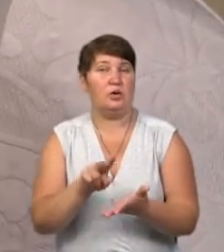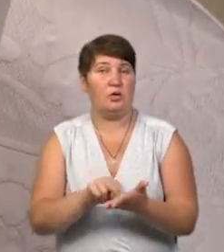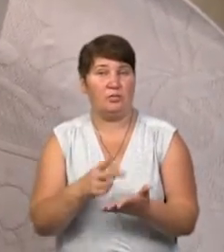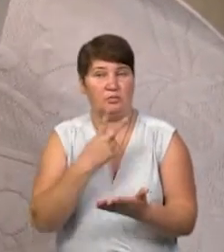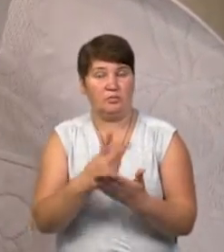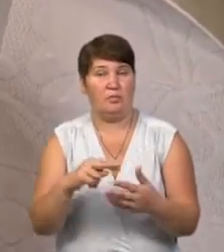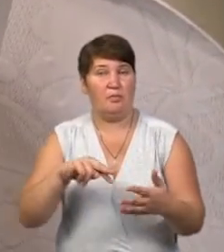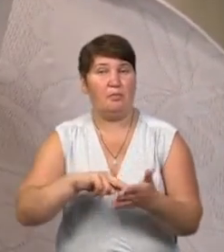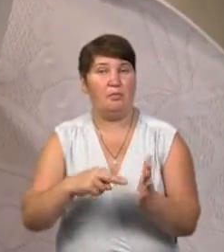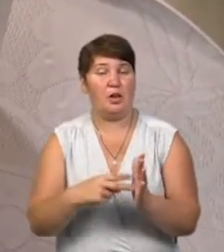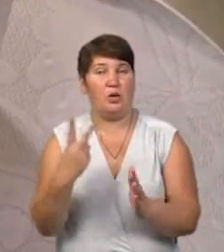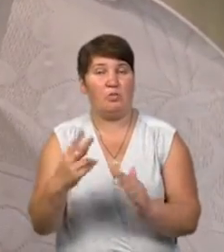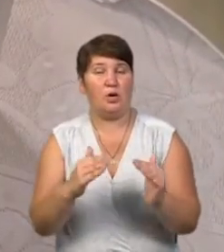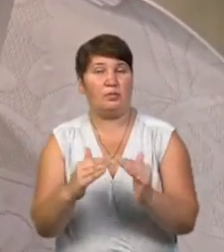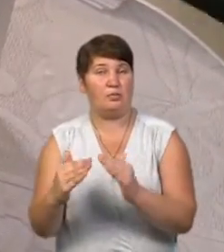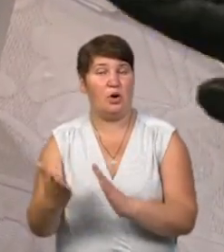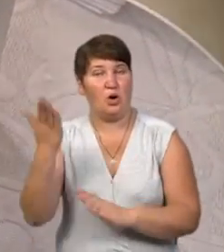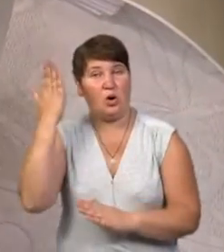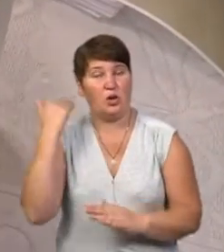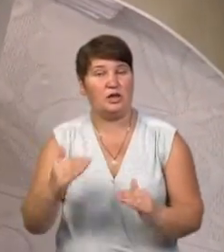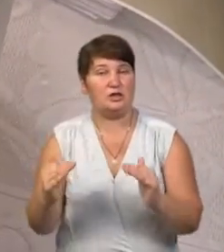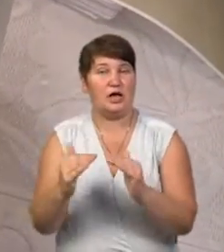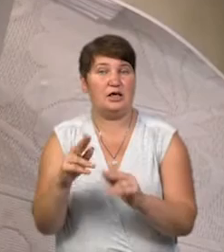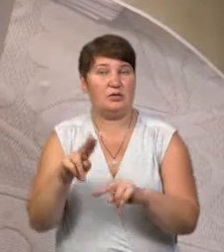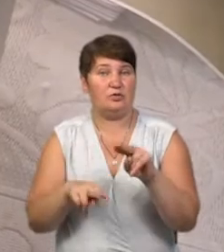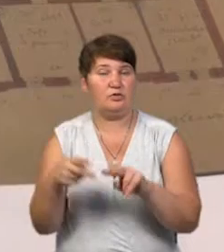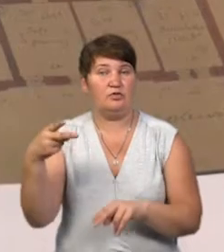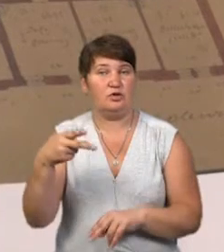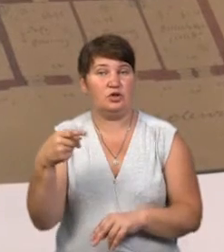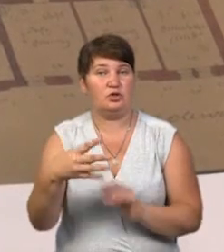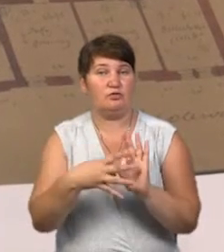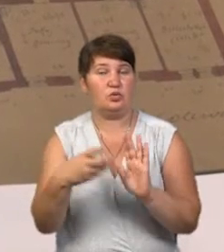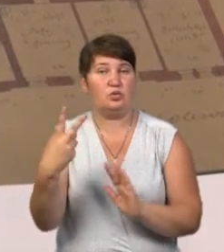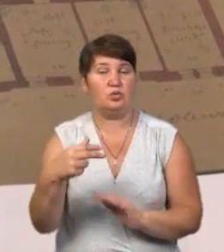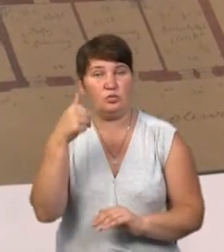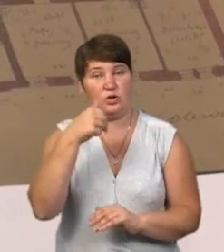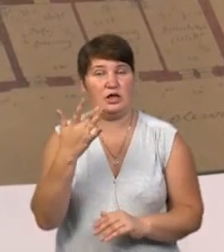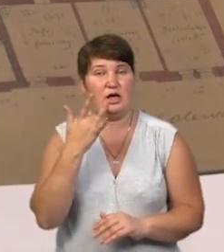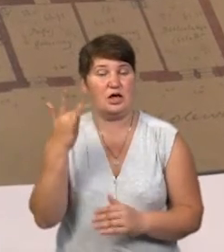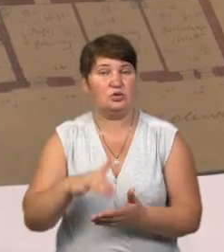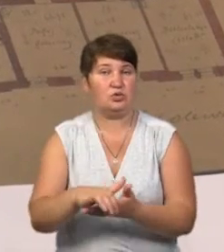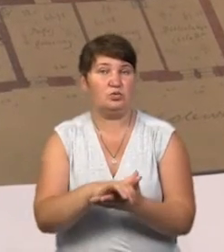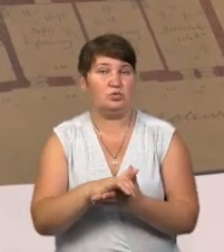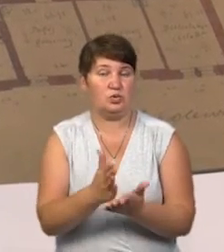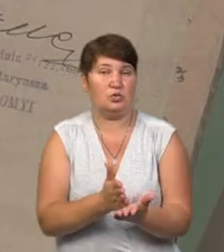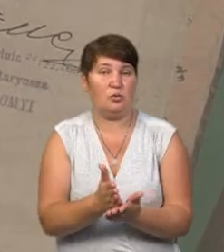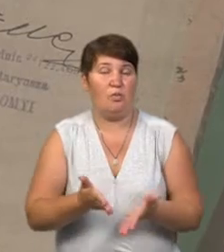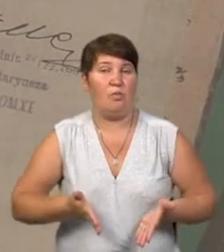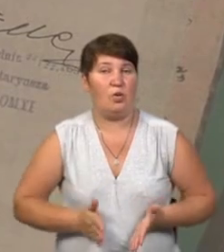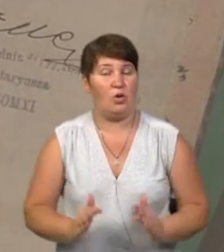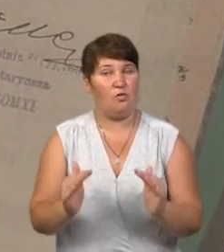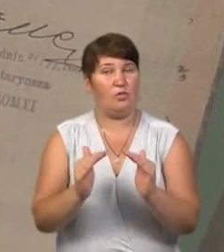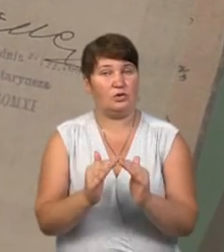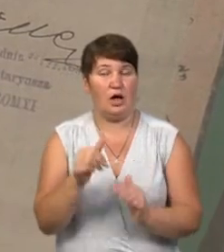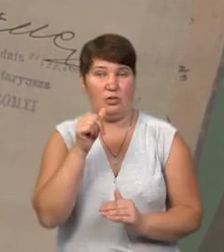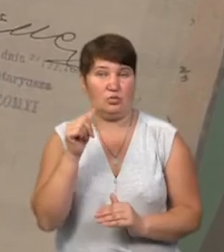обох приміщень. Колишня резиденція будувалася ще у 1902 році, проте за Радянського Союзу вона слугувала пологовим будинком, а до минулого